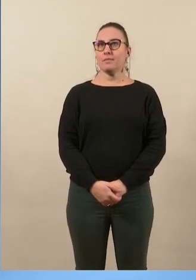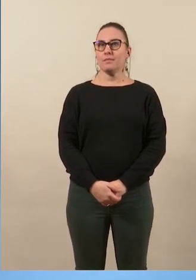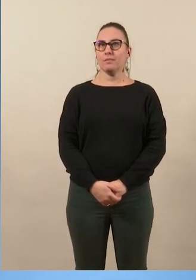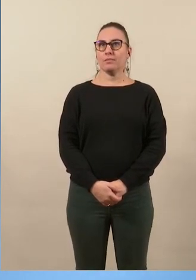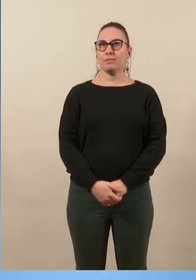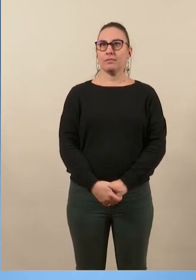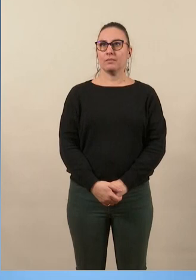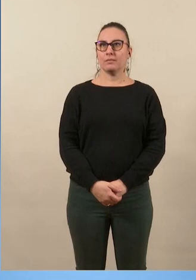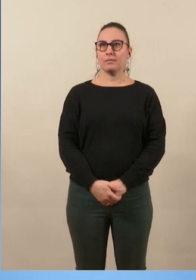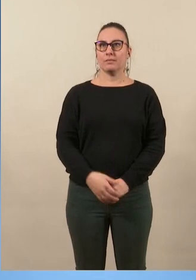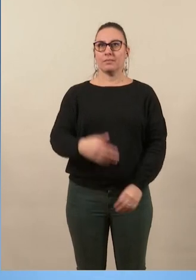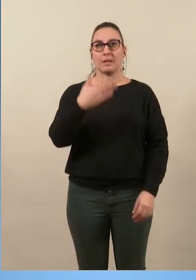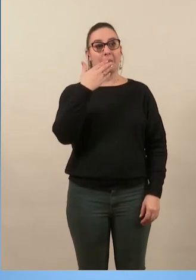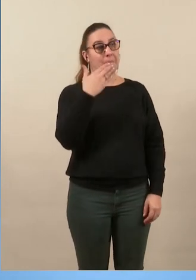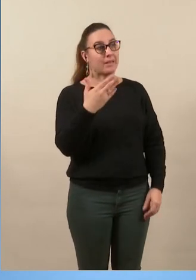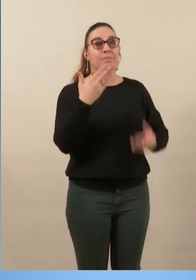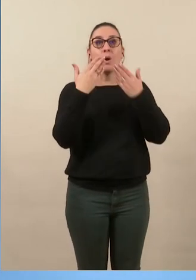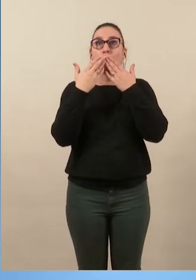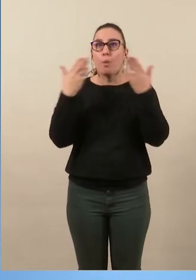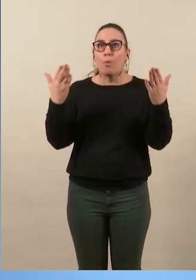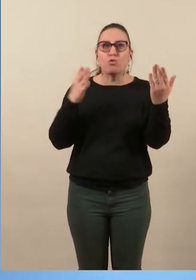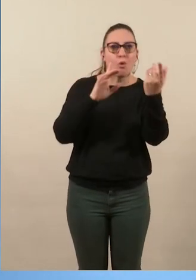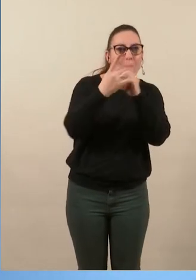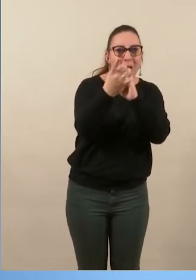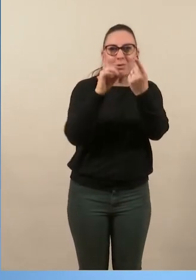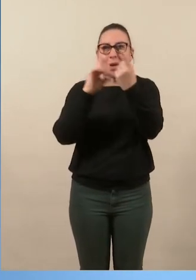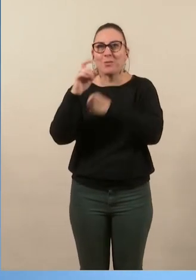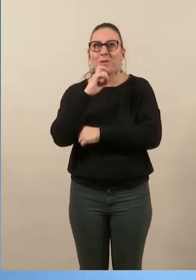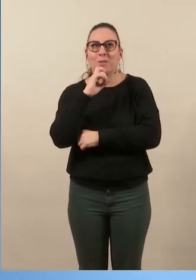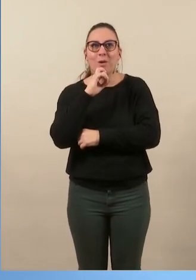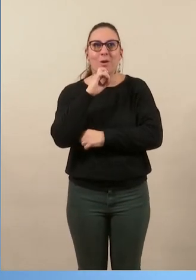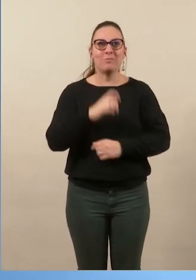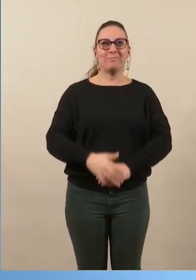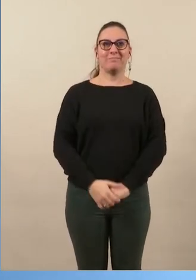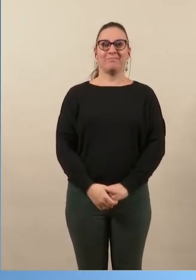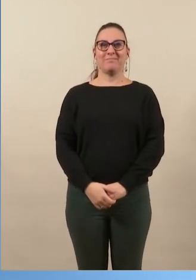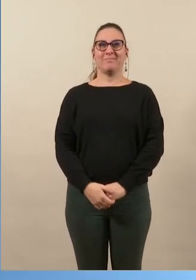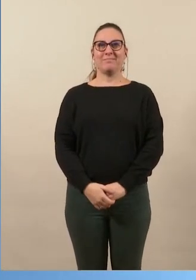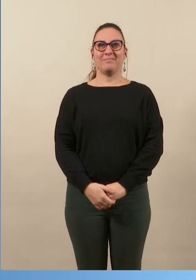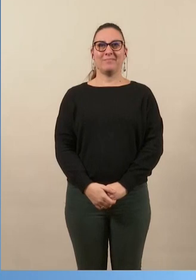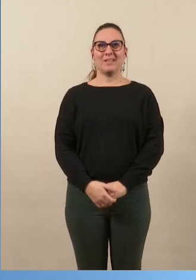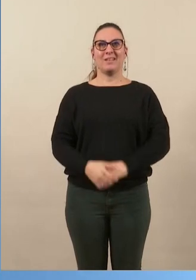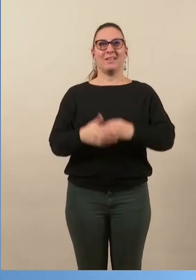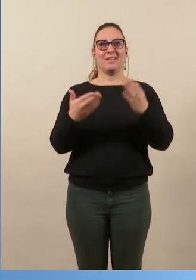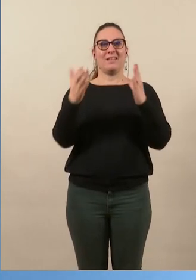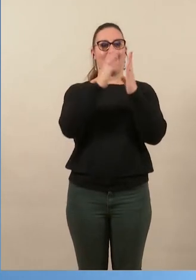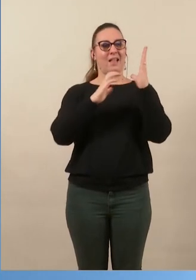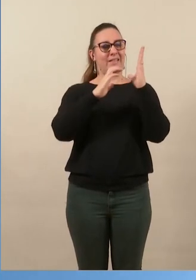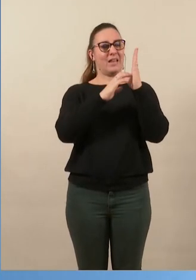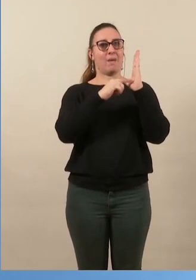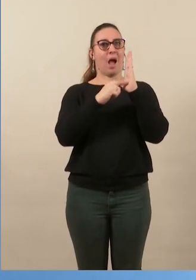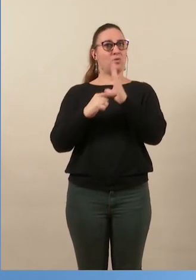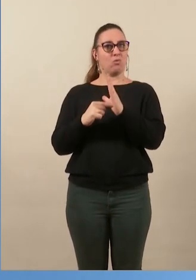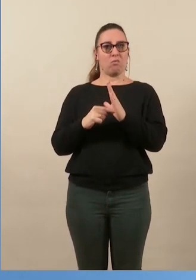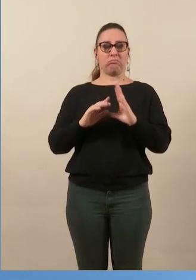merci merci bonjour à ceux que je n'ai pas encore vu euh dans cette délibération vous faites le